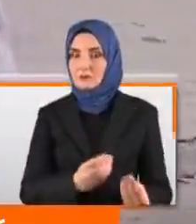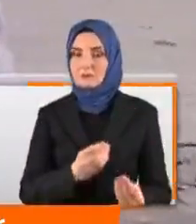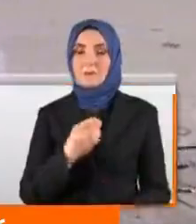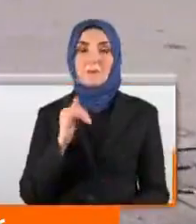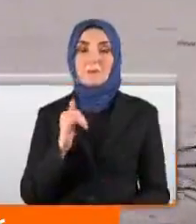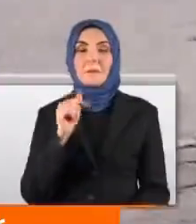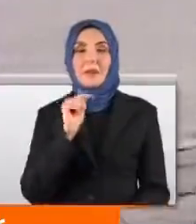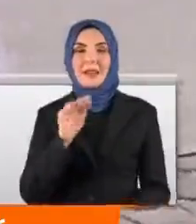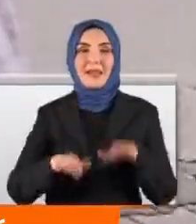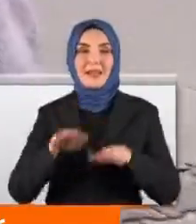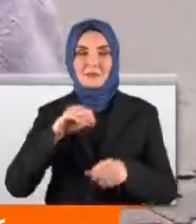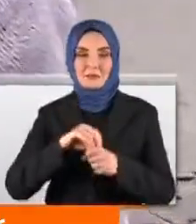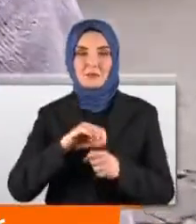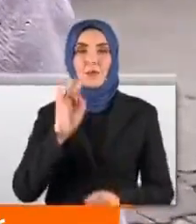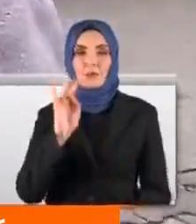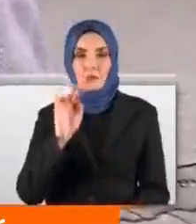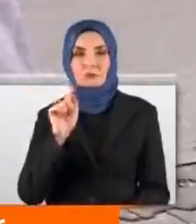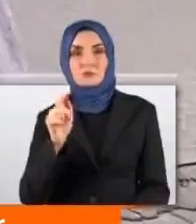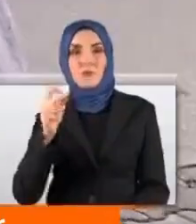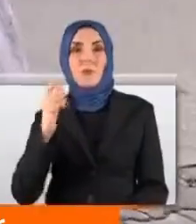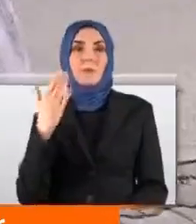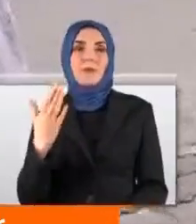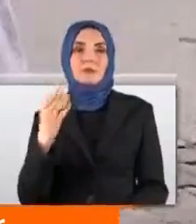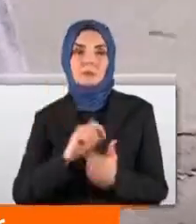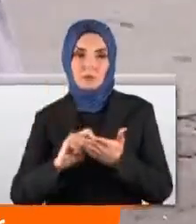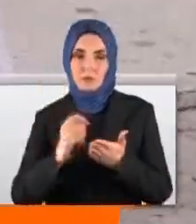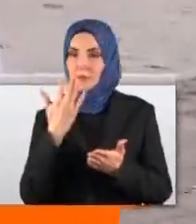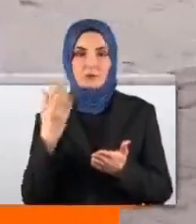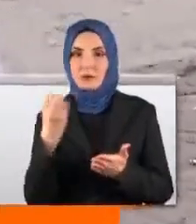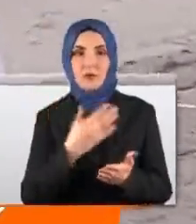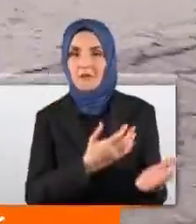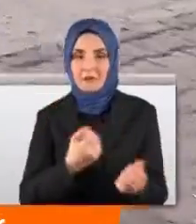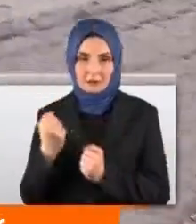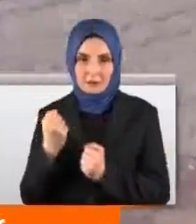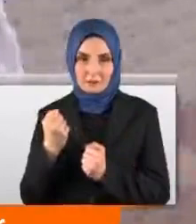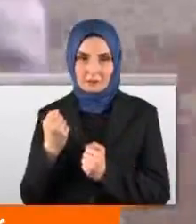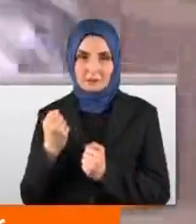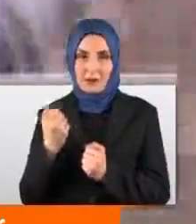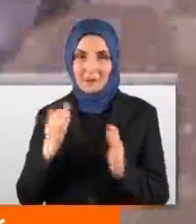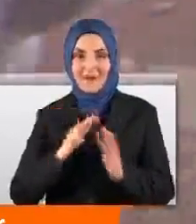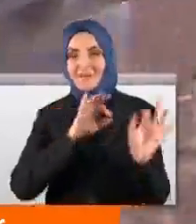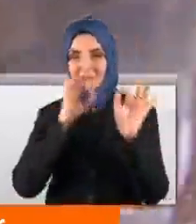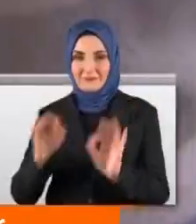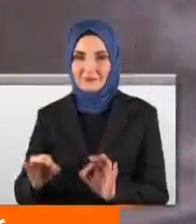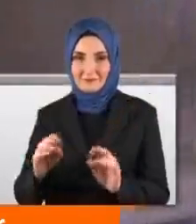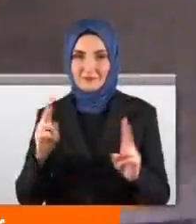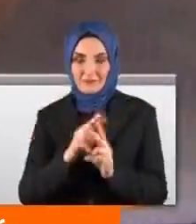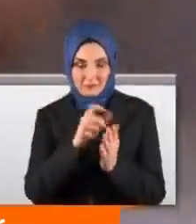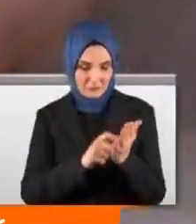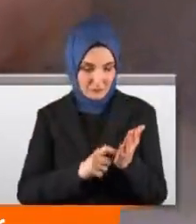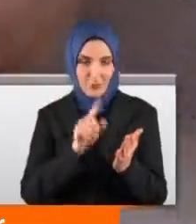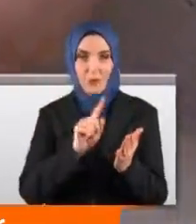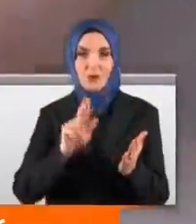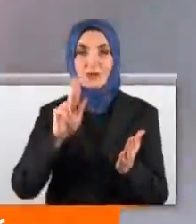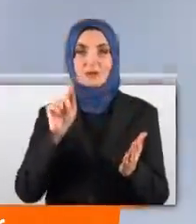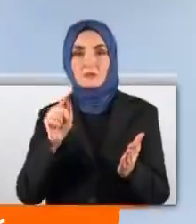reklamında 14.95 yazıyordu süt. Ben de 5 tane aldım ama 17.95 geçtiğini evde fark ettim. Markete döndüğümde